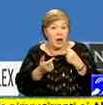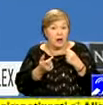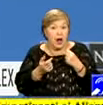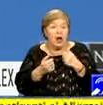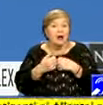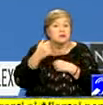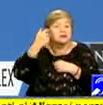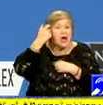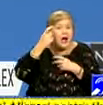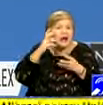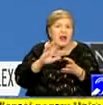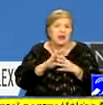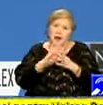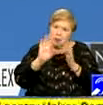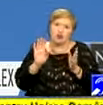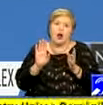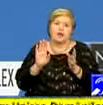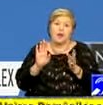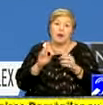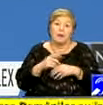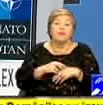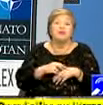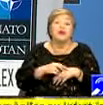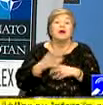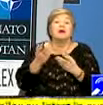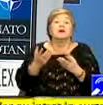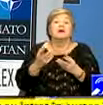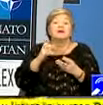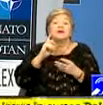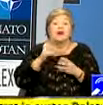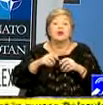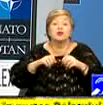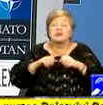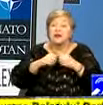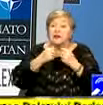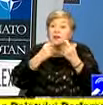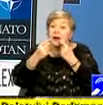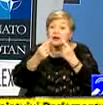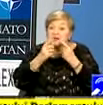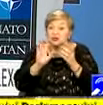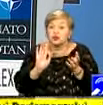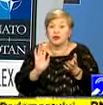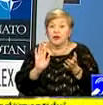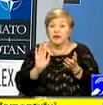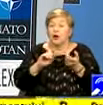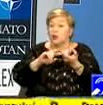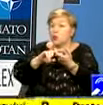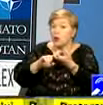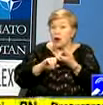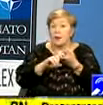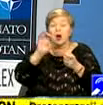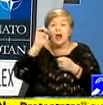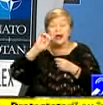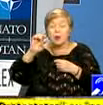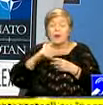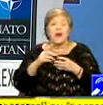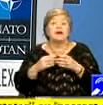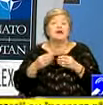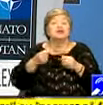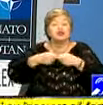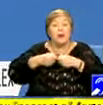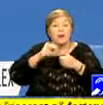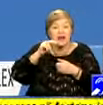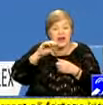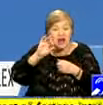credințelor noastre de bază. Iar acest lucru trebuie să se întâmple în consultare cu partenerii europeni ai NATO, inclusiv